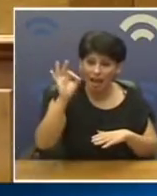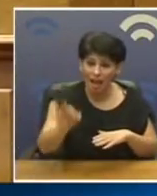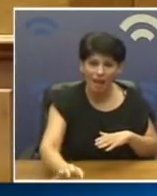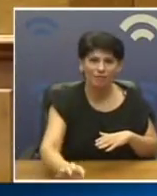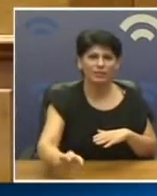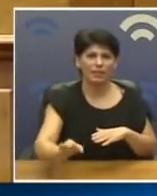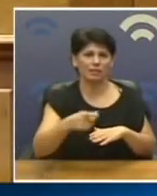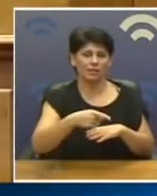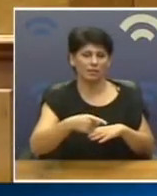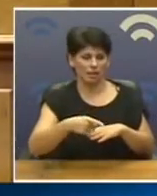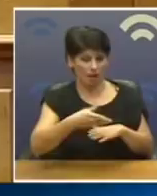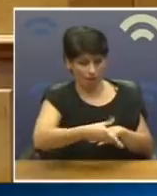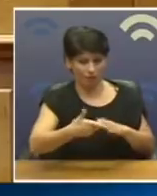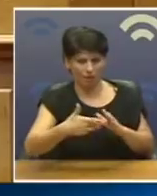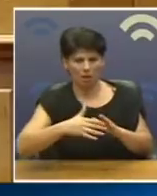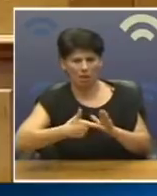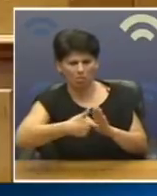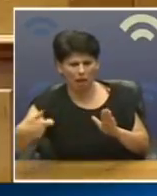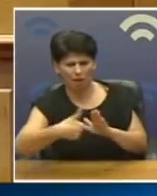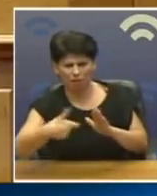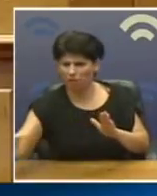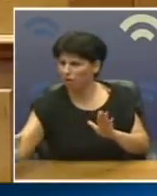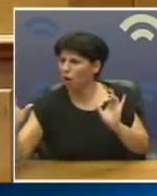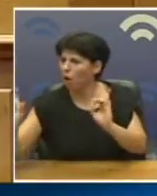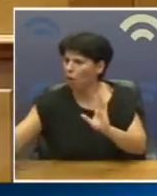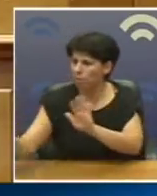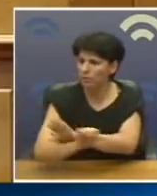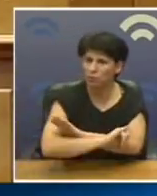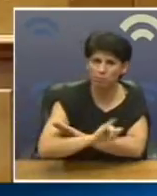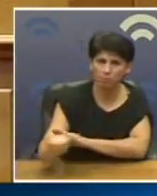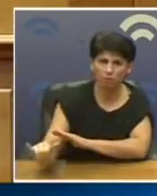απανωτές ανακεφαλοποιήσεις, τις οποίες πλήρωσε ο ελληνικός λαός.